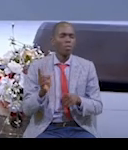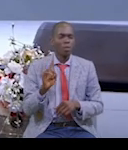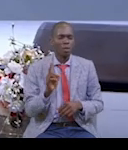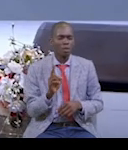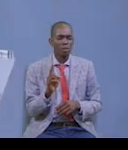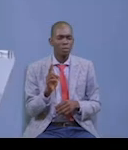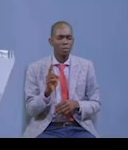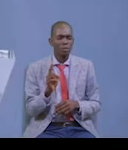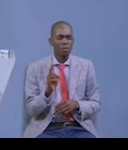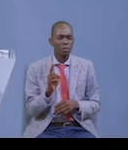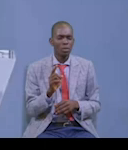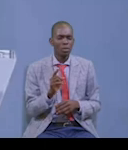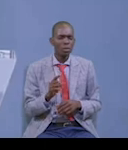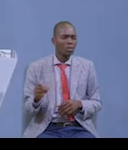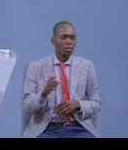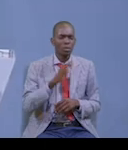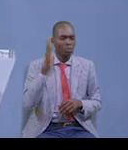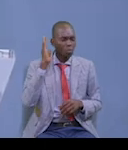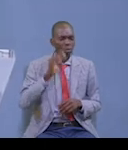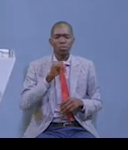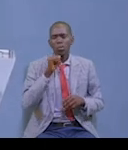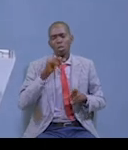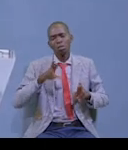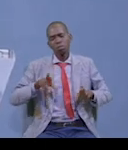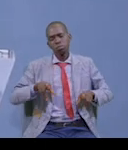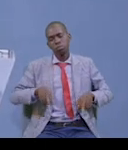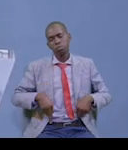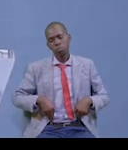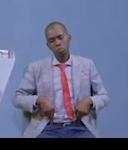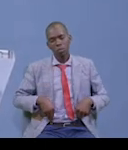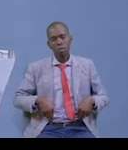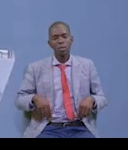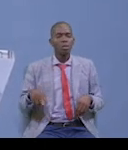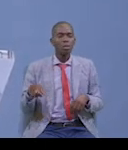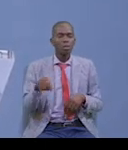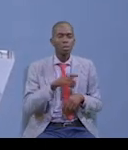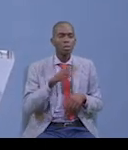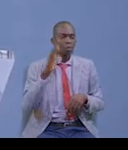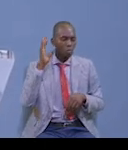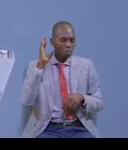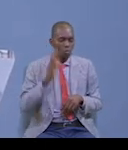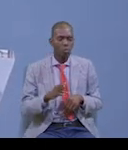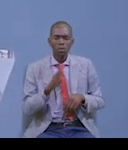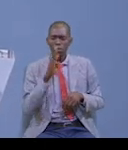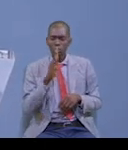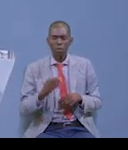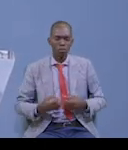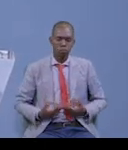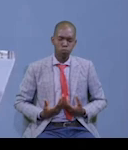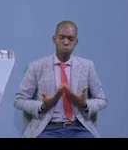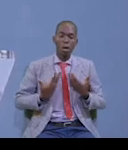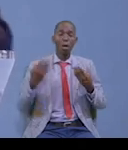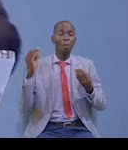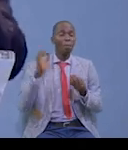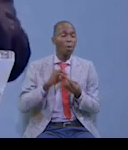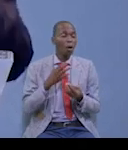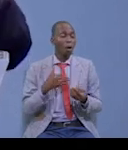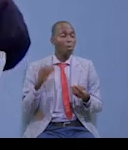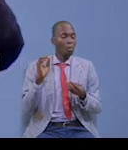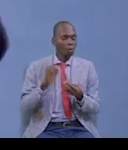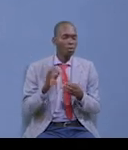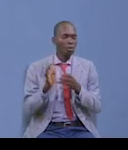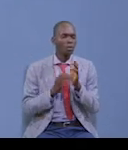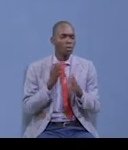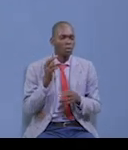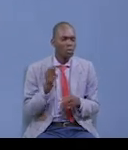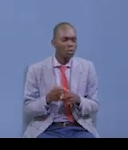వెళ్ళాలి. They will not retire. మీరు అలసిపోలేదు, పదవి విరమణ చేయలేదు. Every time. ప్రతిసారి ఉజ్జీవింపబడతారు. Bless